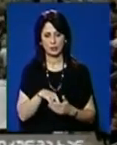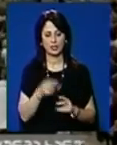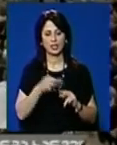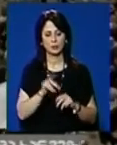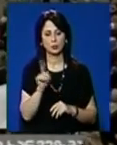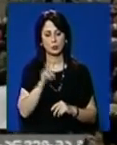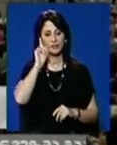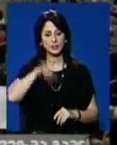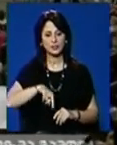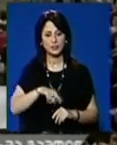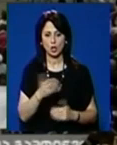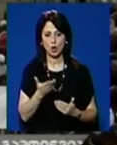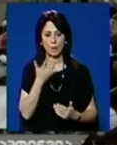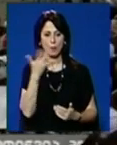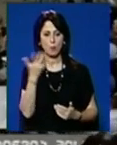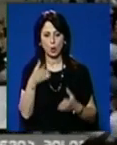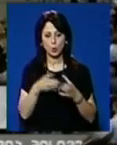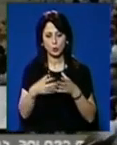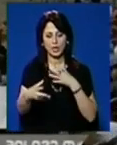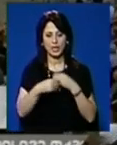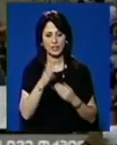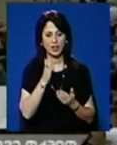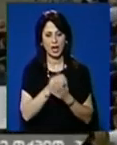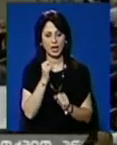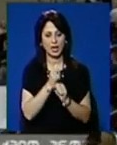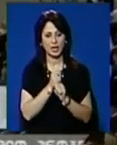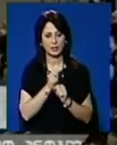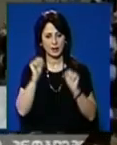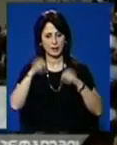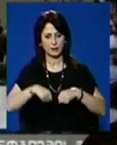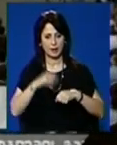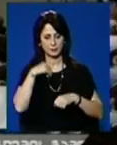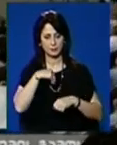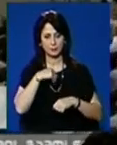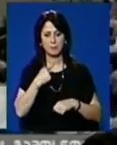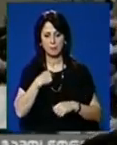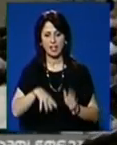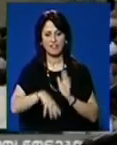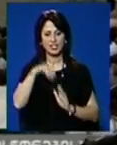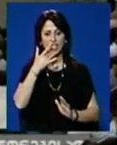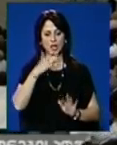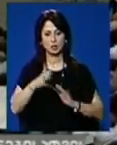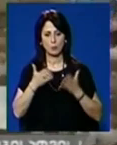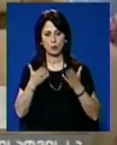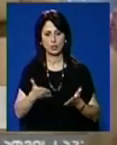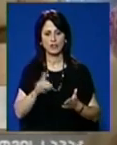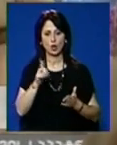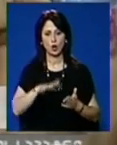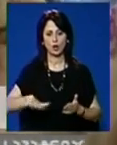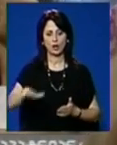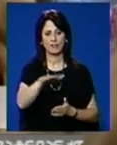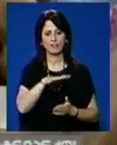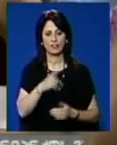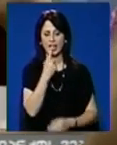და იმიტომ რომ ვიცი რომელ პოლიტიკურ გუნდთან ერთად არის ამის გაკეთება შესაძლებელი. მე ვირჩევ ნაციონალურ მოძრაობას როგორც ამ